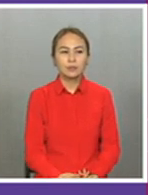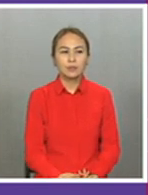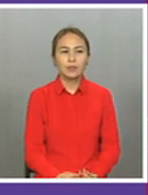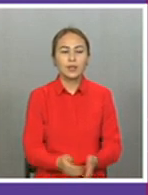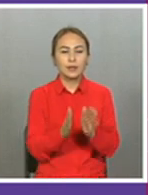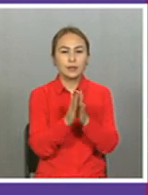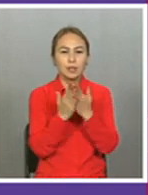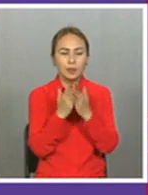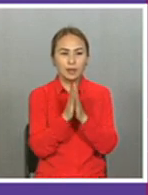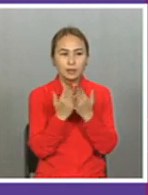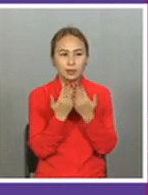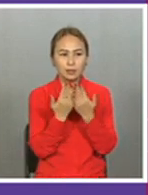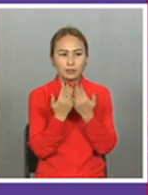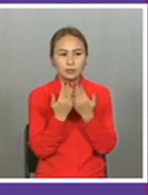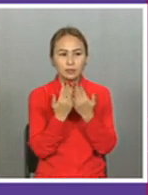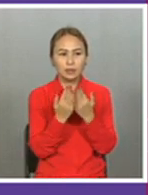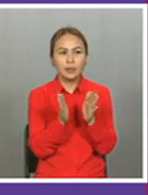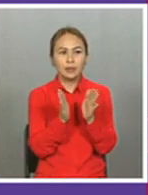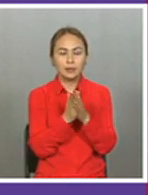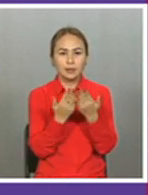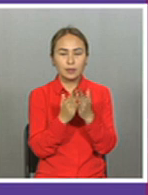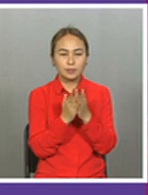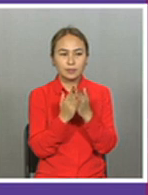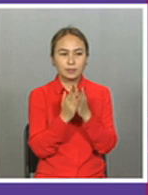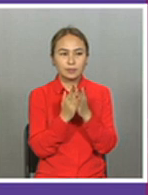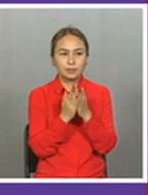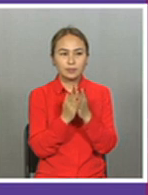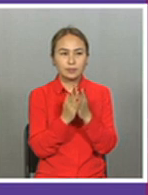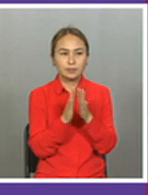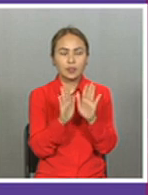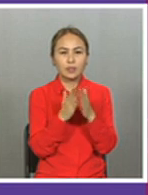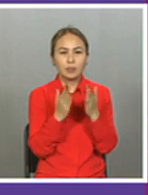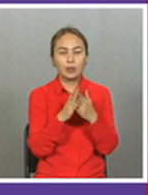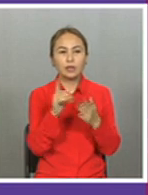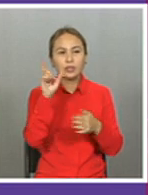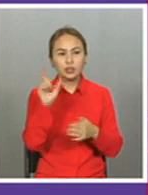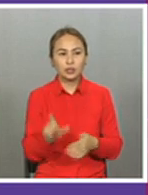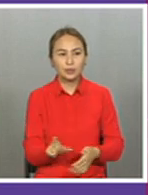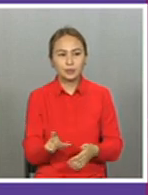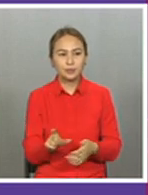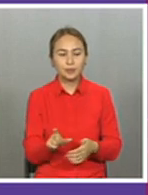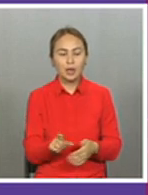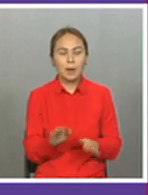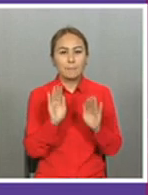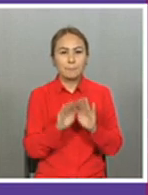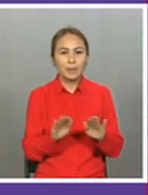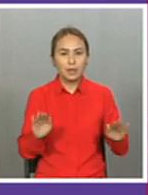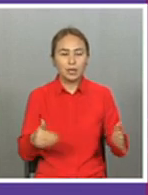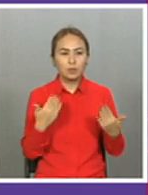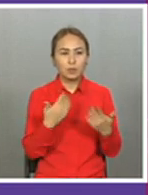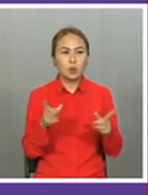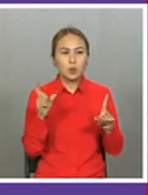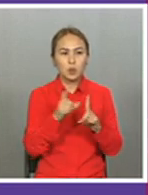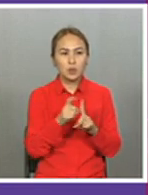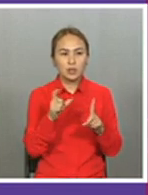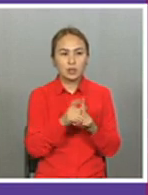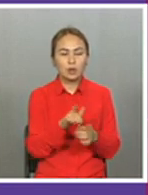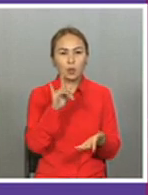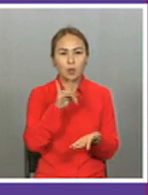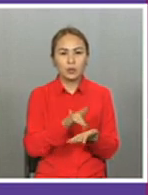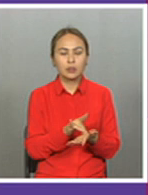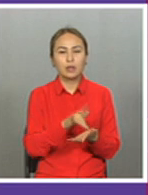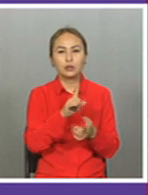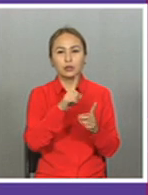Кітапхана, кітап, кітапханашы. Балалар, бұл сөздердің ортақ